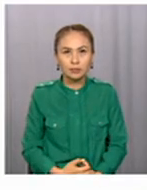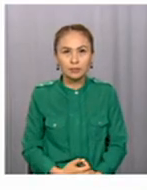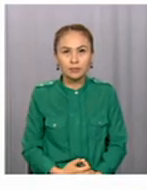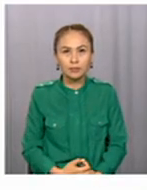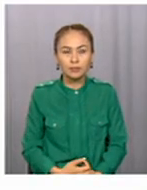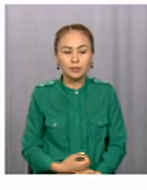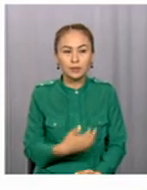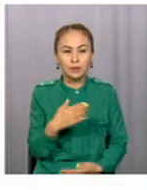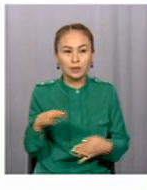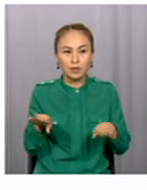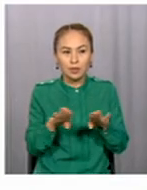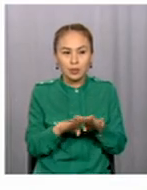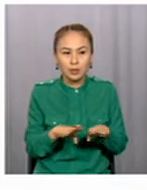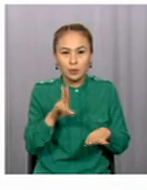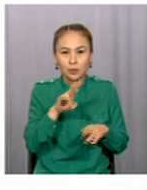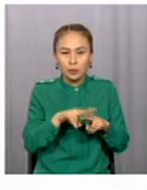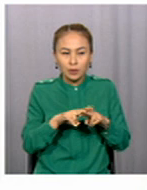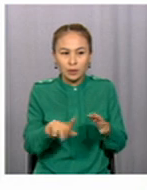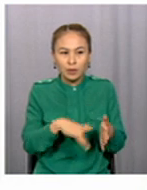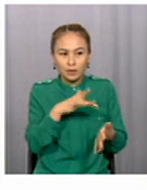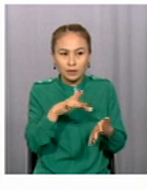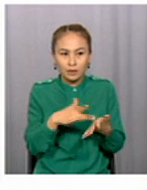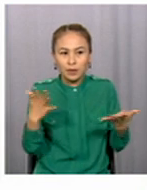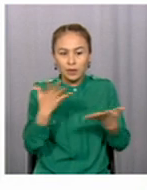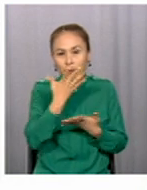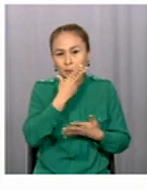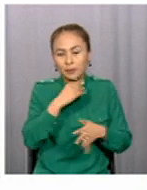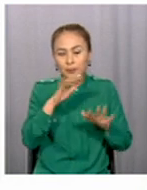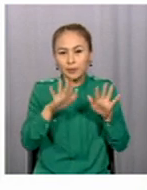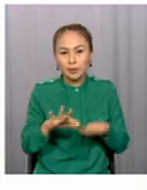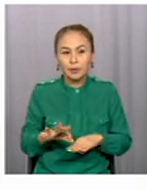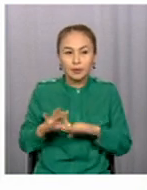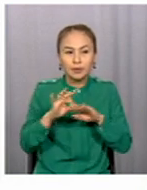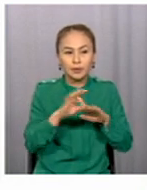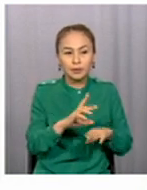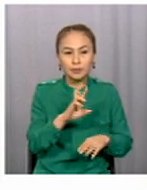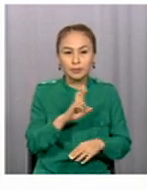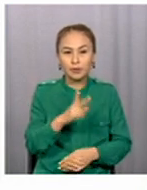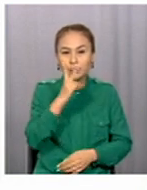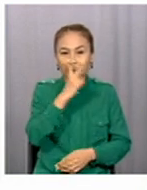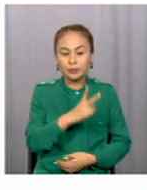Сендер оларды Нұр-Сұлтан қаласының қандай көрікті жерлеріне апаратын едіңдер?